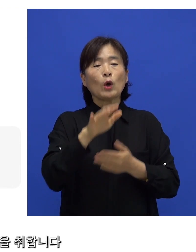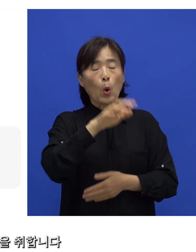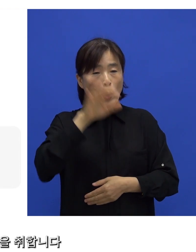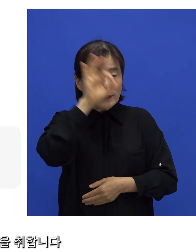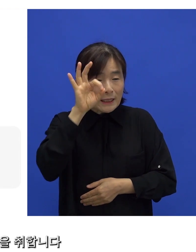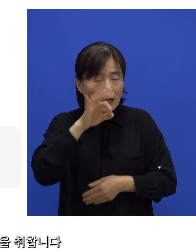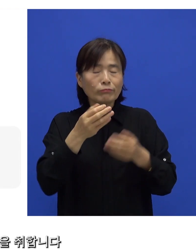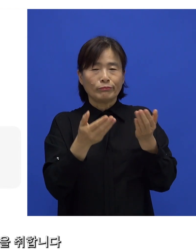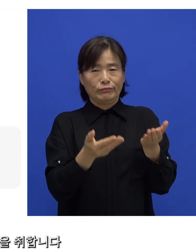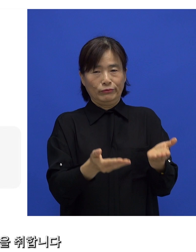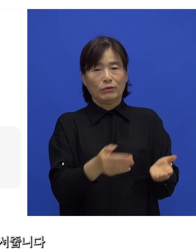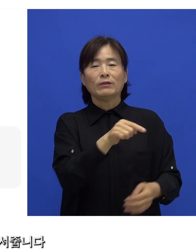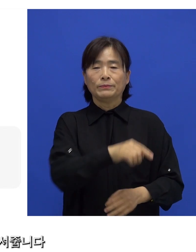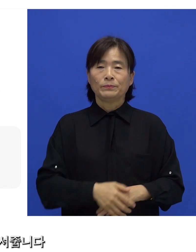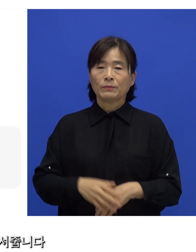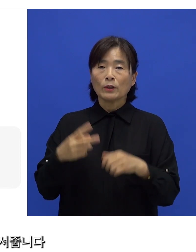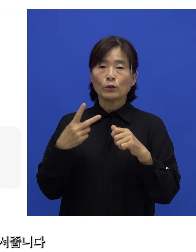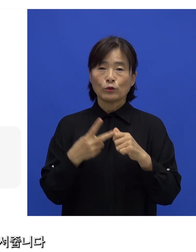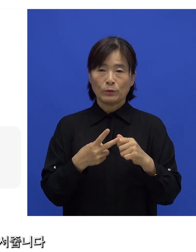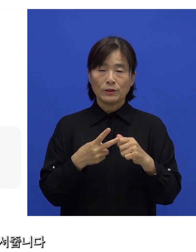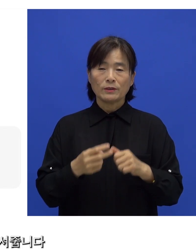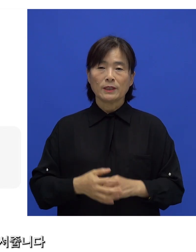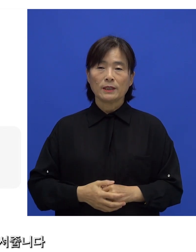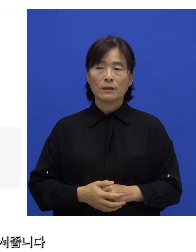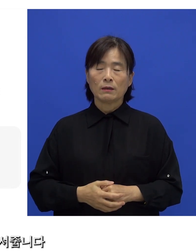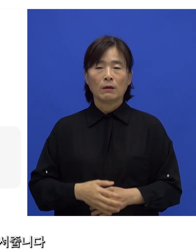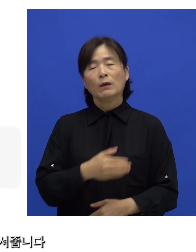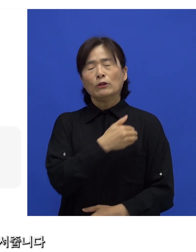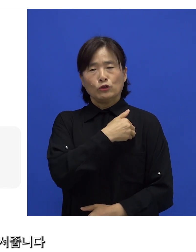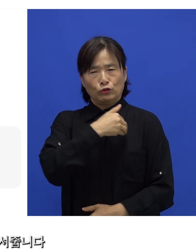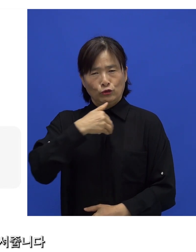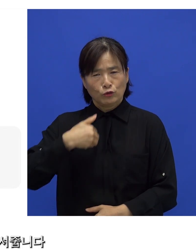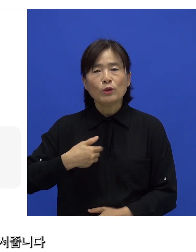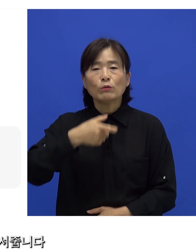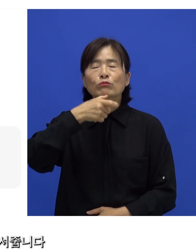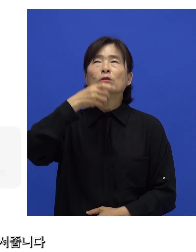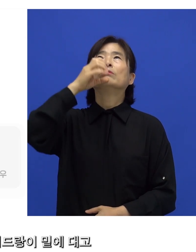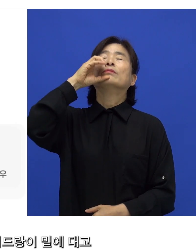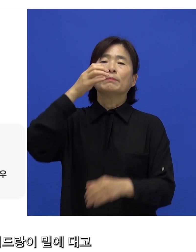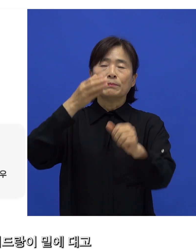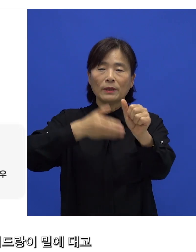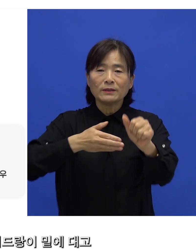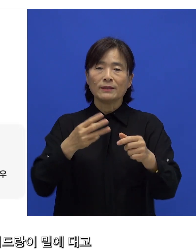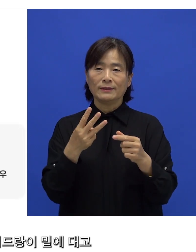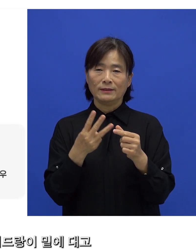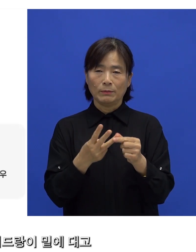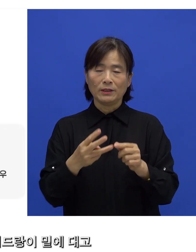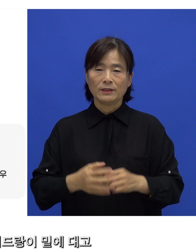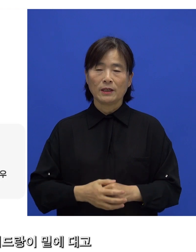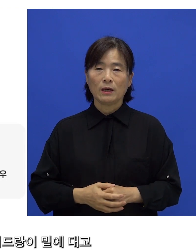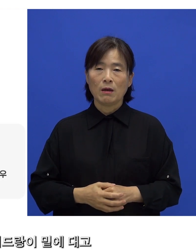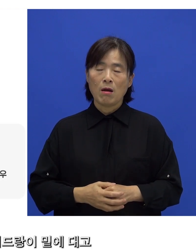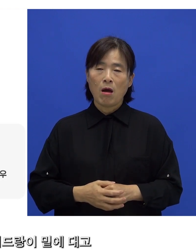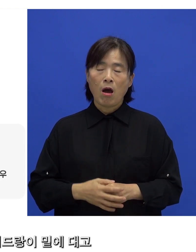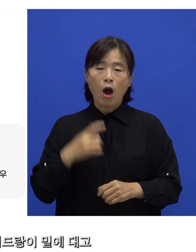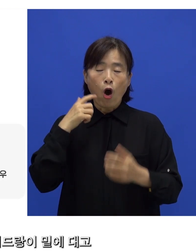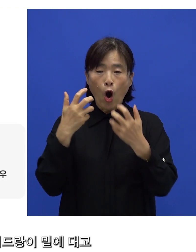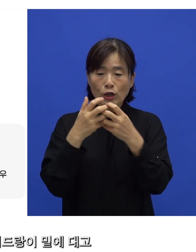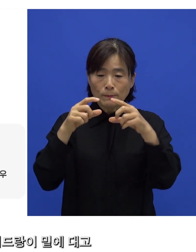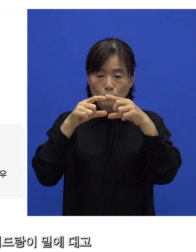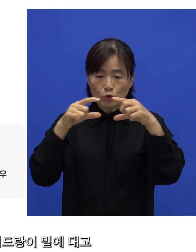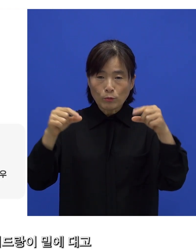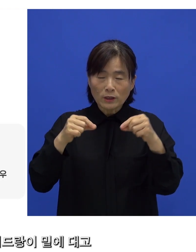휴식을 취합니다. 두 번째, 충분히 물을 마셔줍니다. 세 번째, 얼음